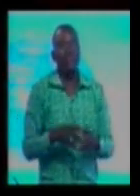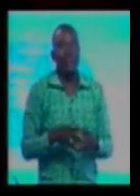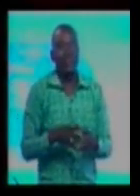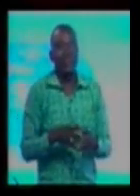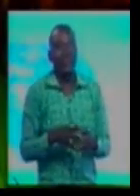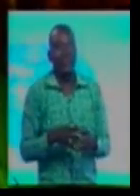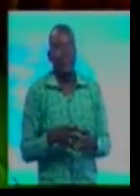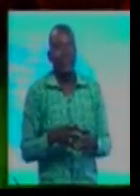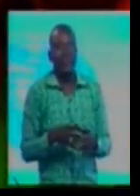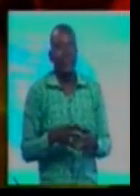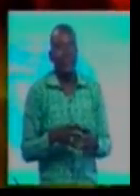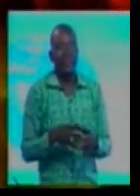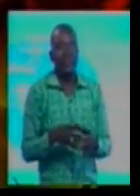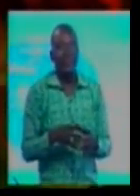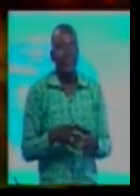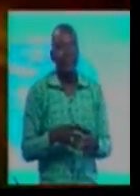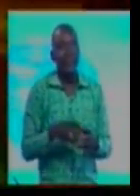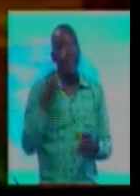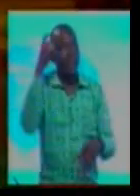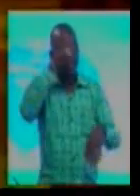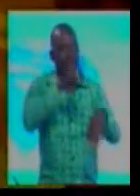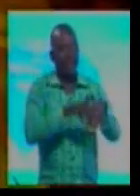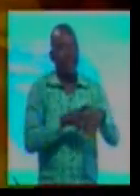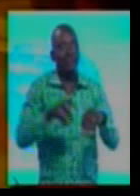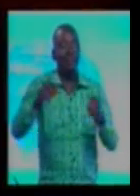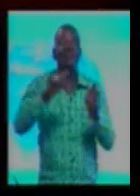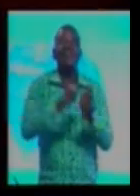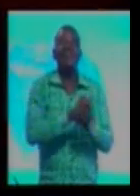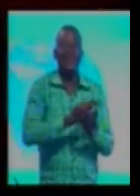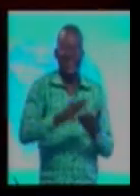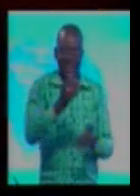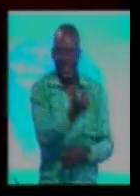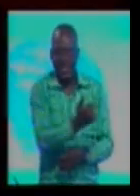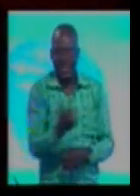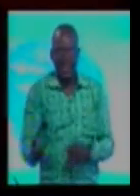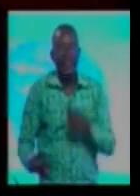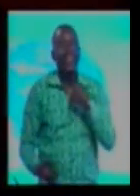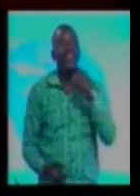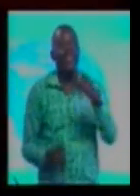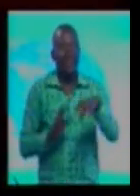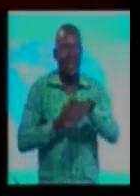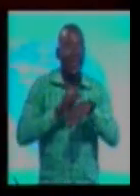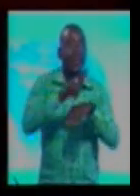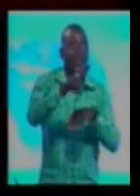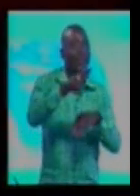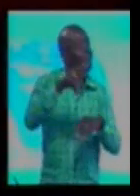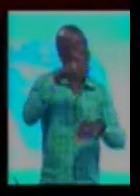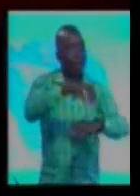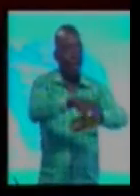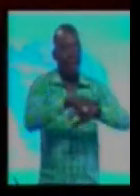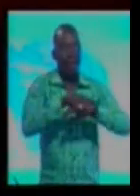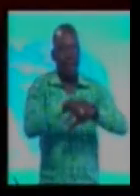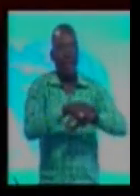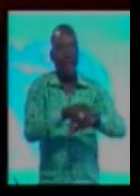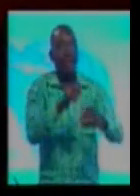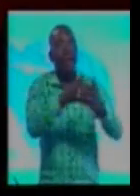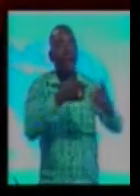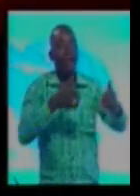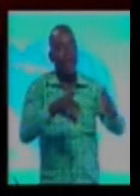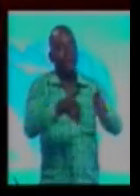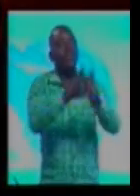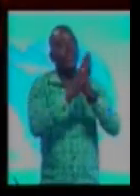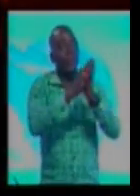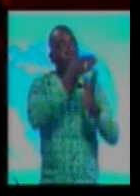to everybody. Oikein hyvää. Il est temps de gâter les enfants du monde entier, a-t-il dit dans un message en anglais et en finnois, avant de demander de ne